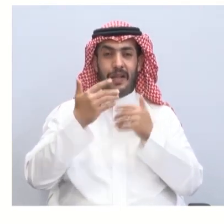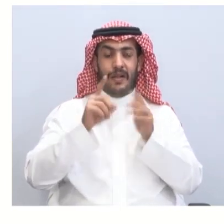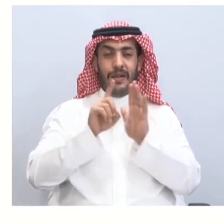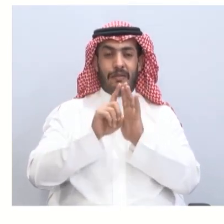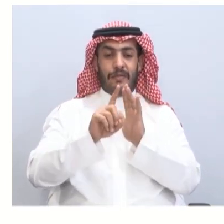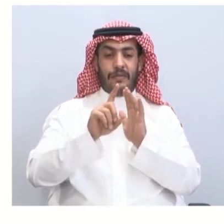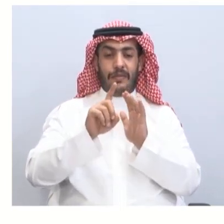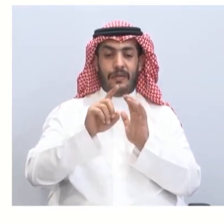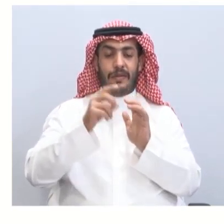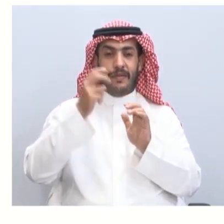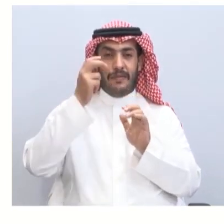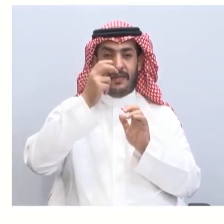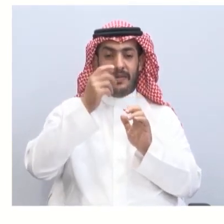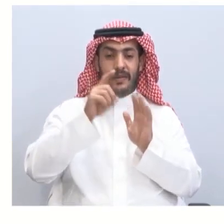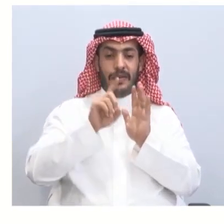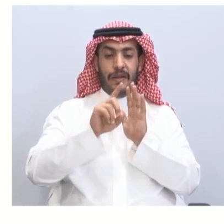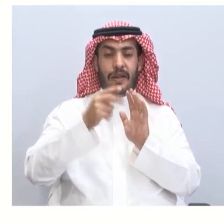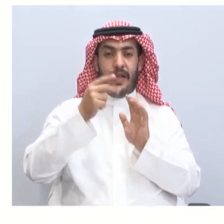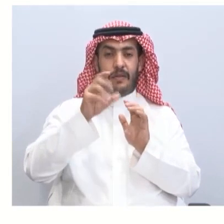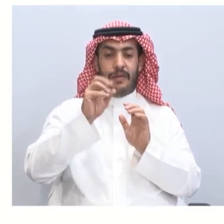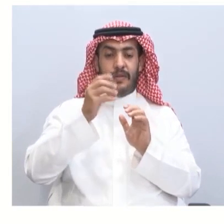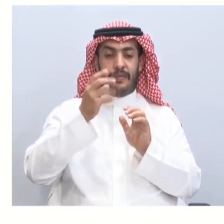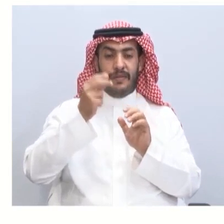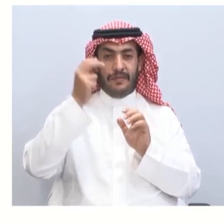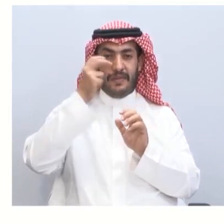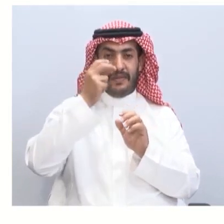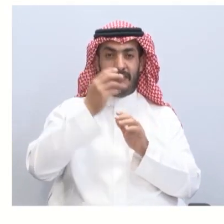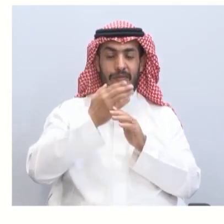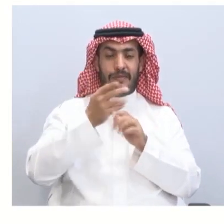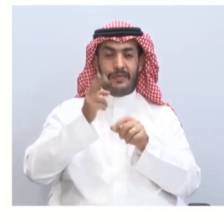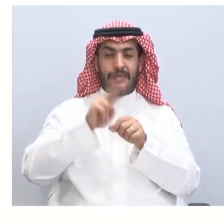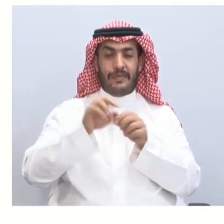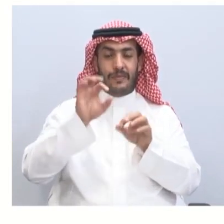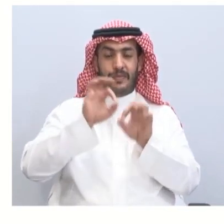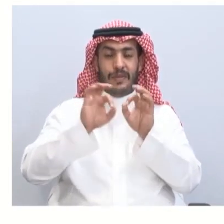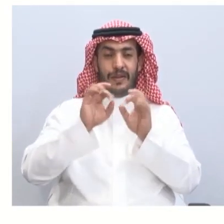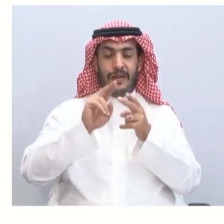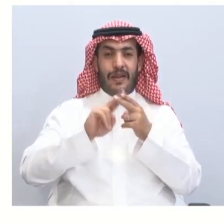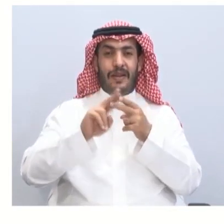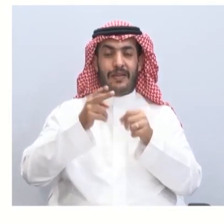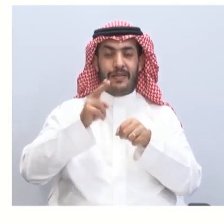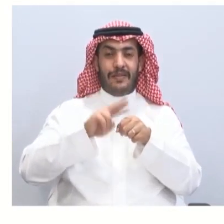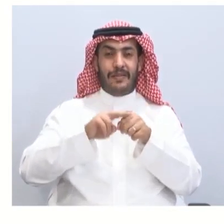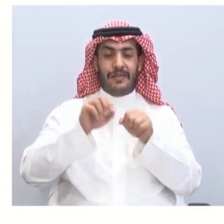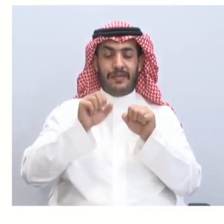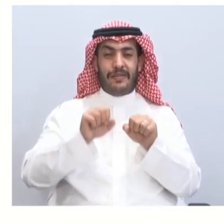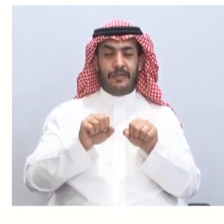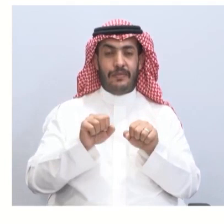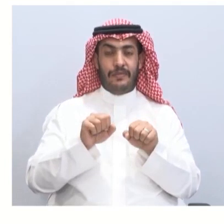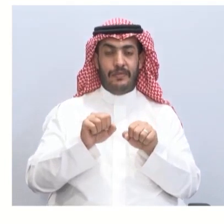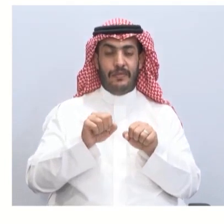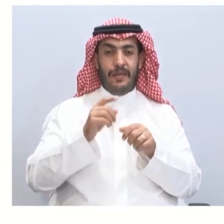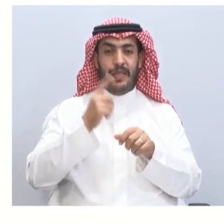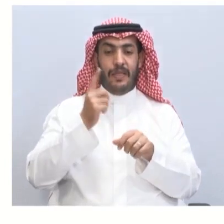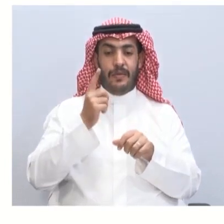الامام فيصل او الامام عبد الله بن فيصل بن تركي معالجتها واعاده الاستقرار